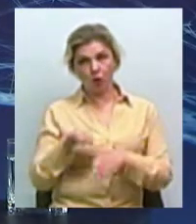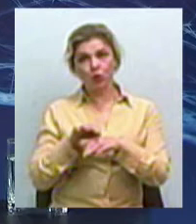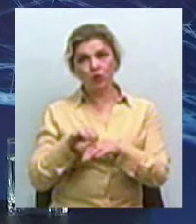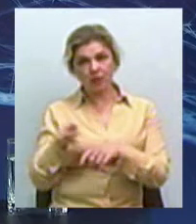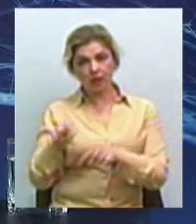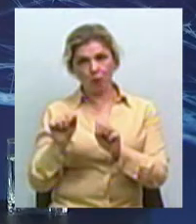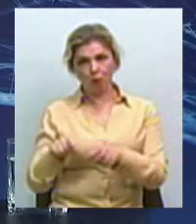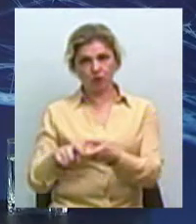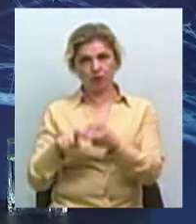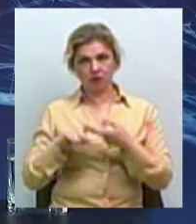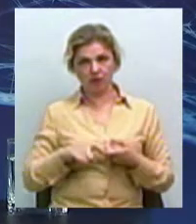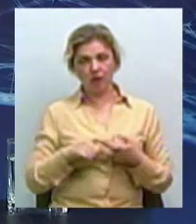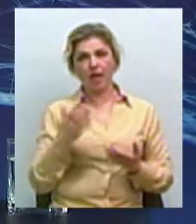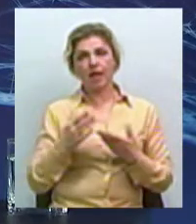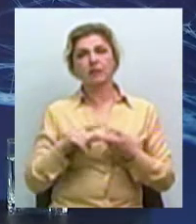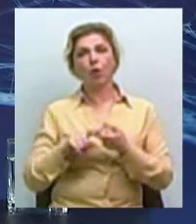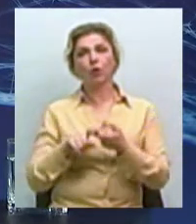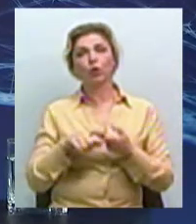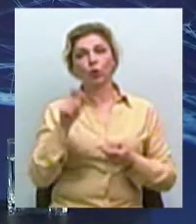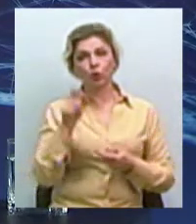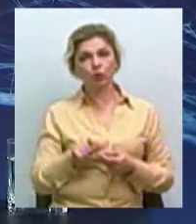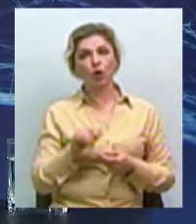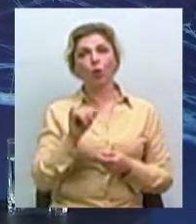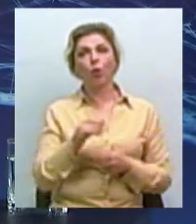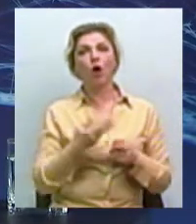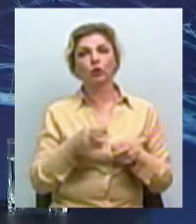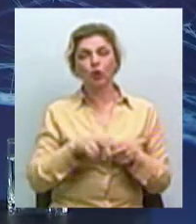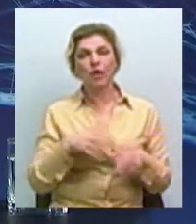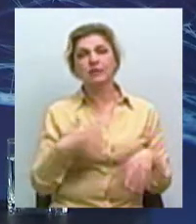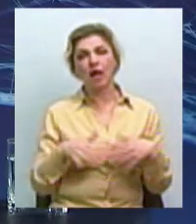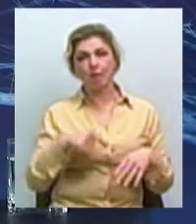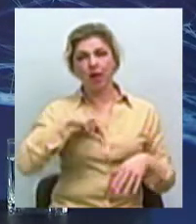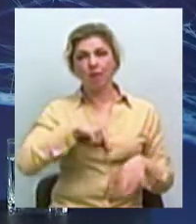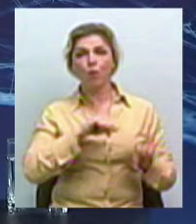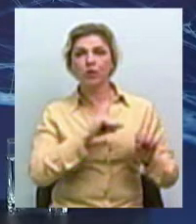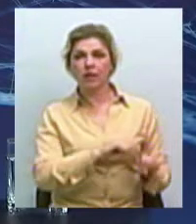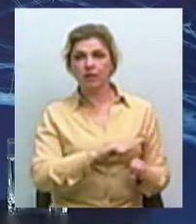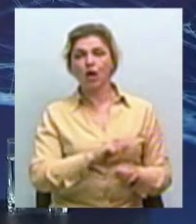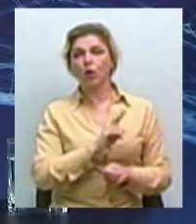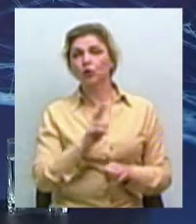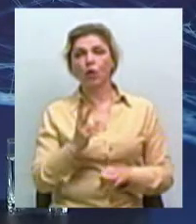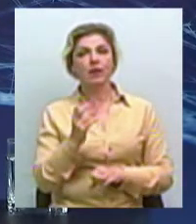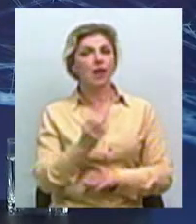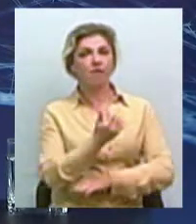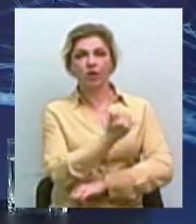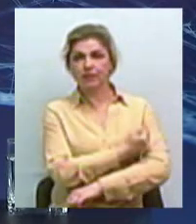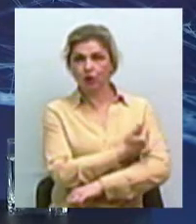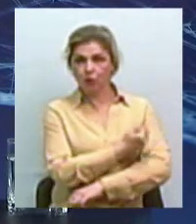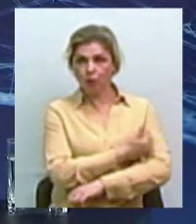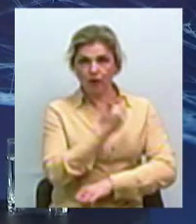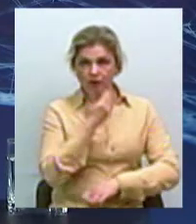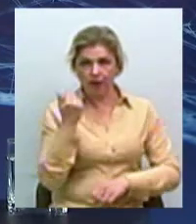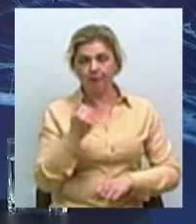заразитися, якщо з ним контактує людина, у якої ослаблений імунітет, яка не вакцинована, тоді